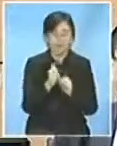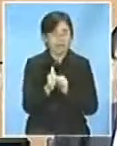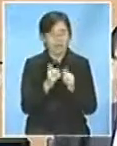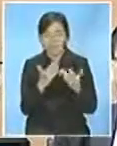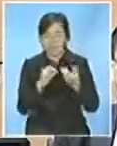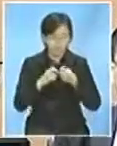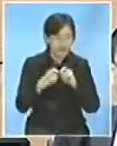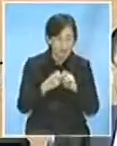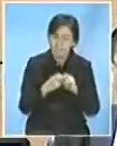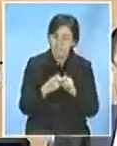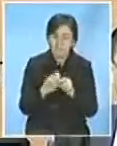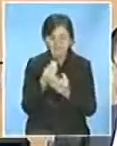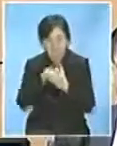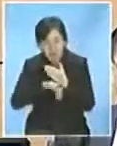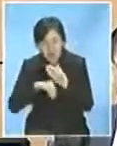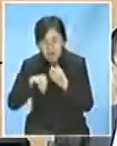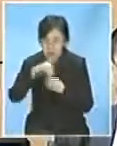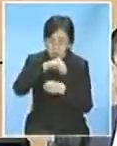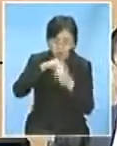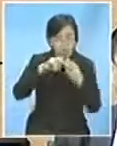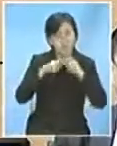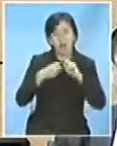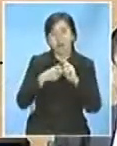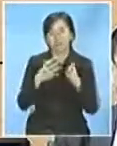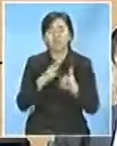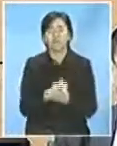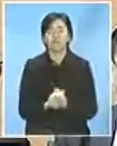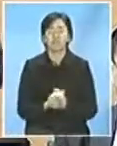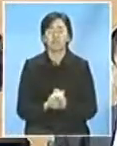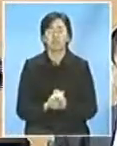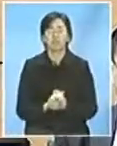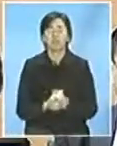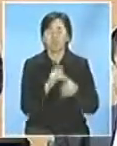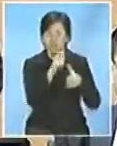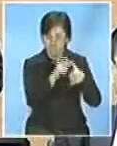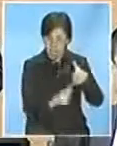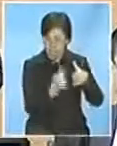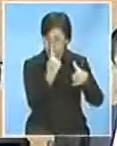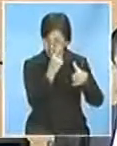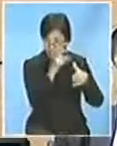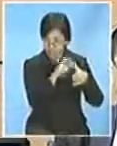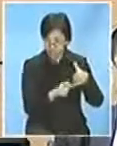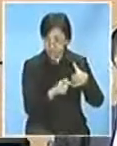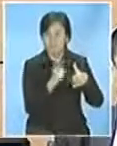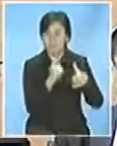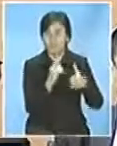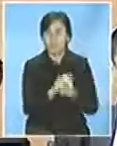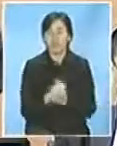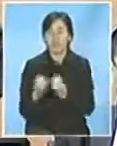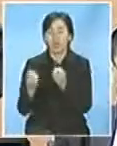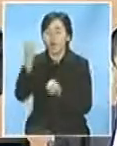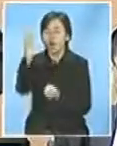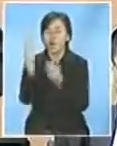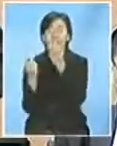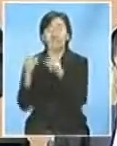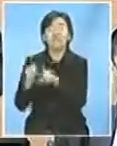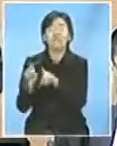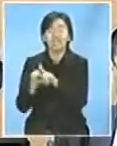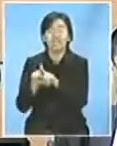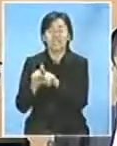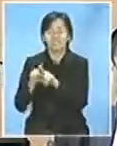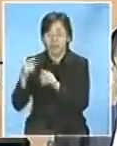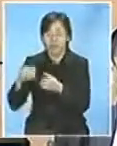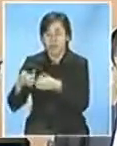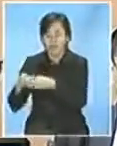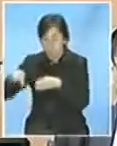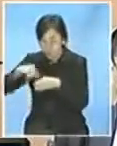จจุบันแต่ว่ามีคนคนหนึ่งท่านประธานฮะออกจากป่ามาพร้อมเพื่อน